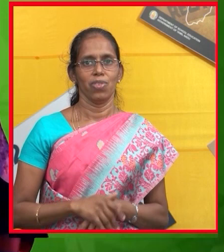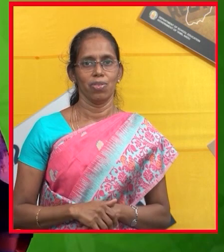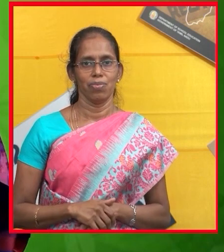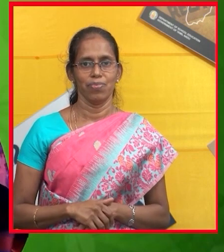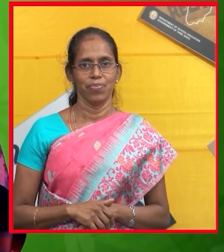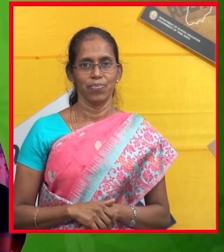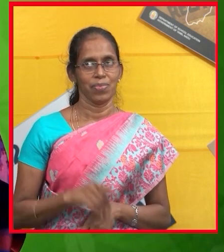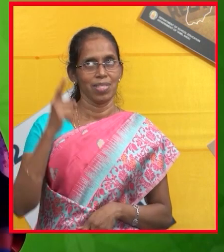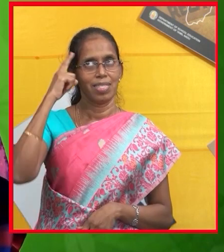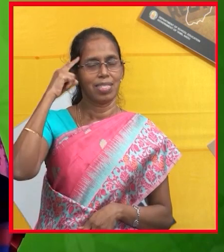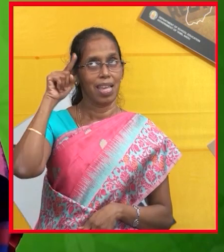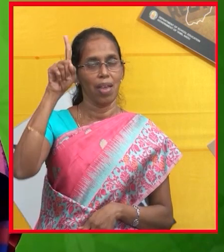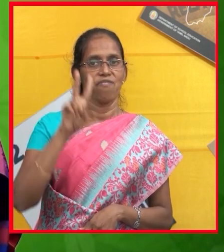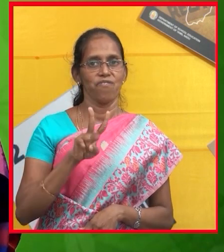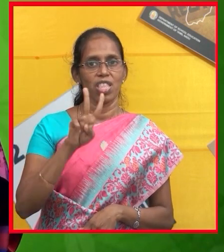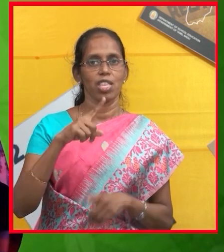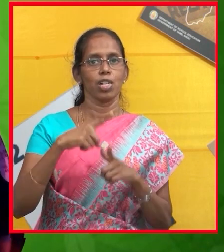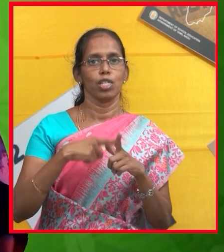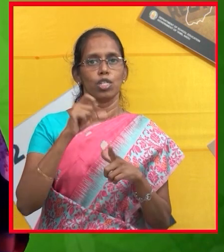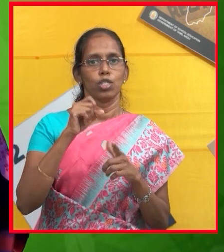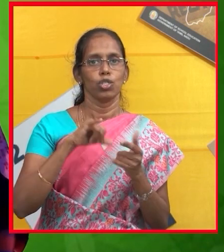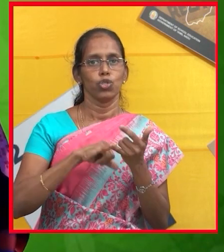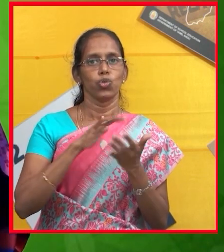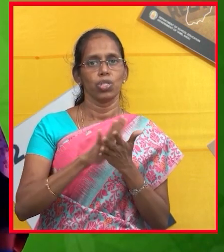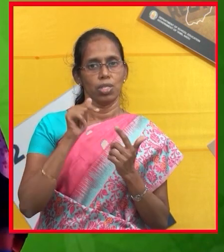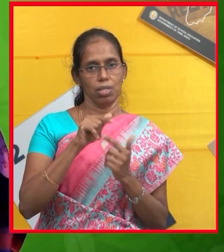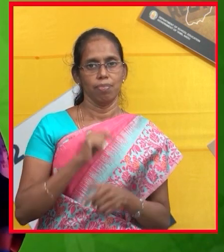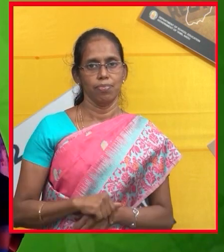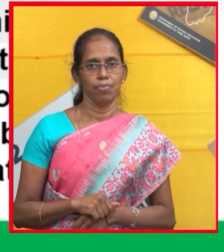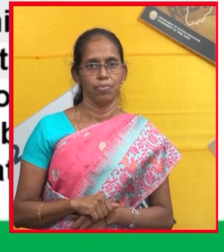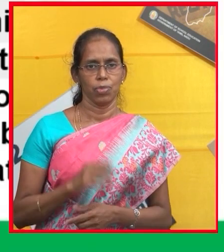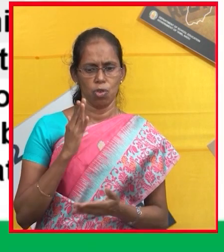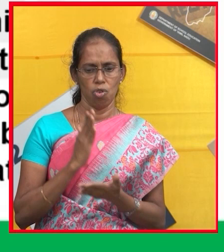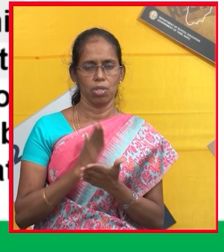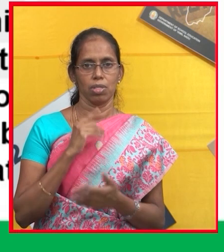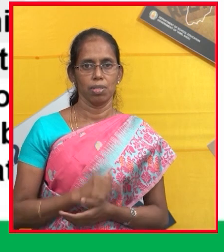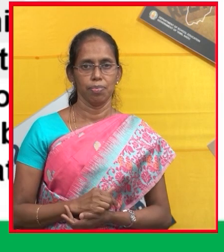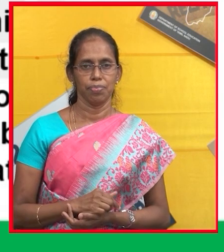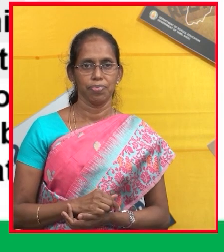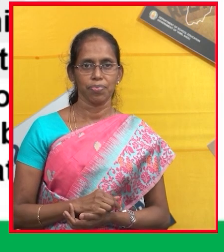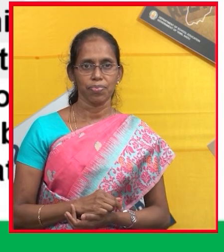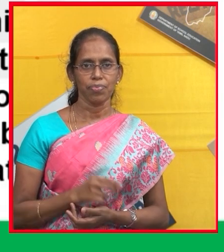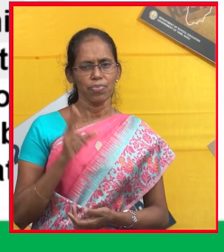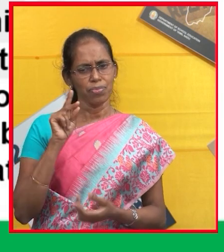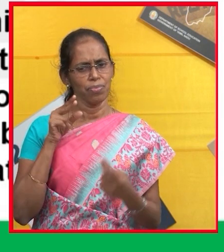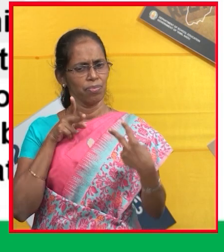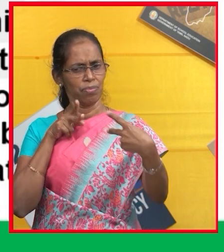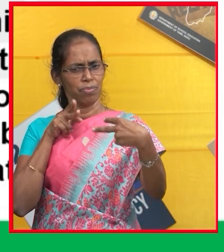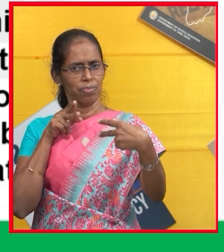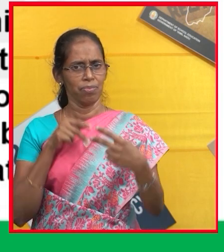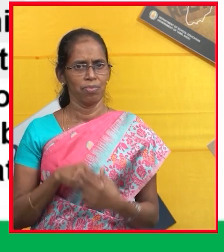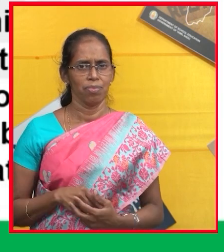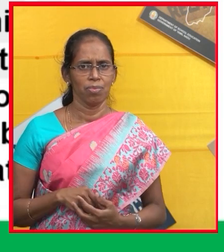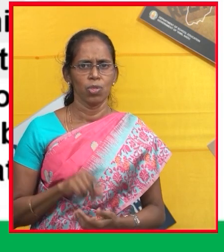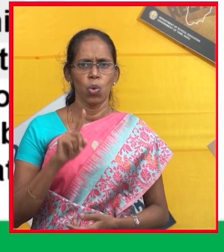அதை வந்து அவங்களோட எய்மாக வச்சுருந்தாங்க, ஸ்டார்ட் பண்ணுறதுக்கு முன்னாடியே அப்படின்னு சொல்கிறாங்க. நெக்ஸ்ட் இன்டர்வியூ என்ன கேட்குறாங்க, நேம்